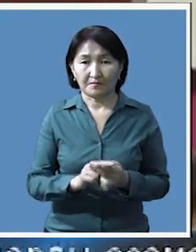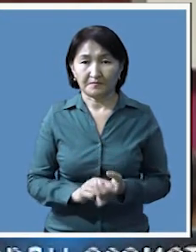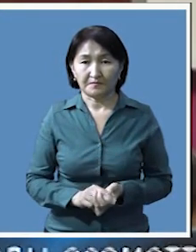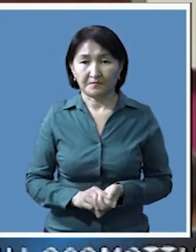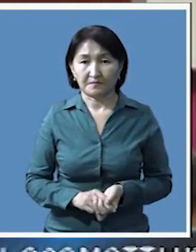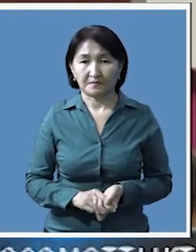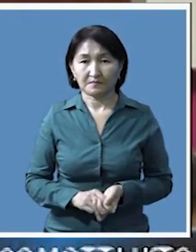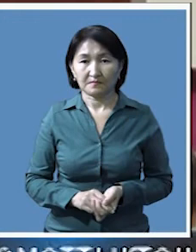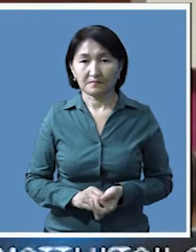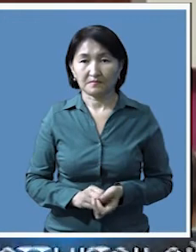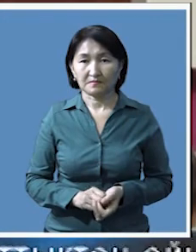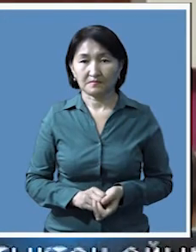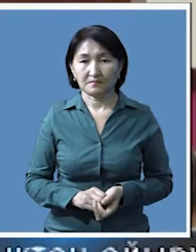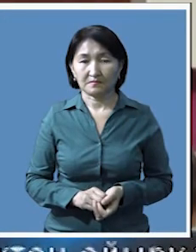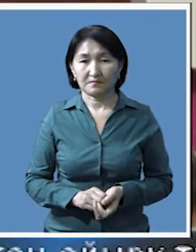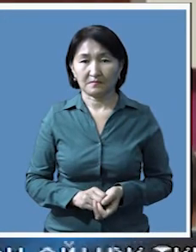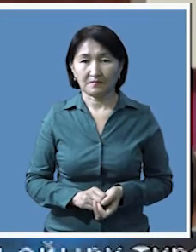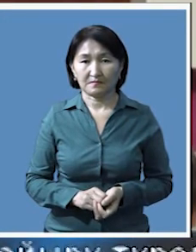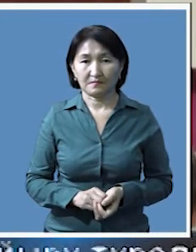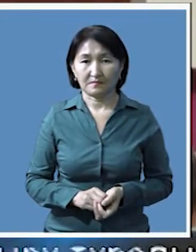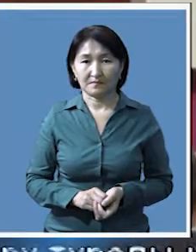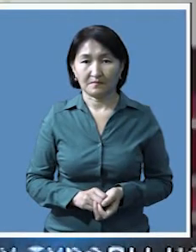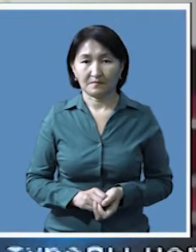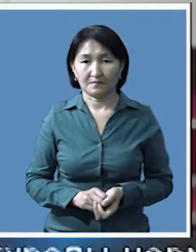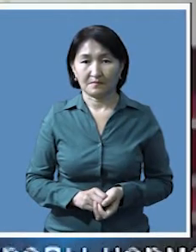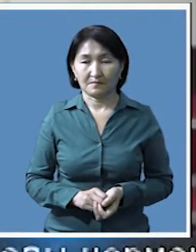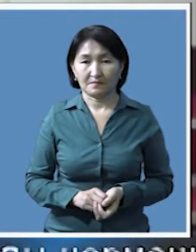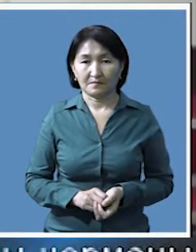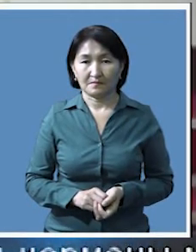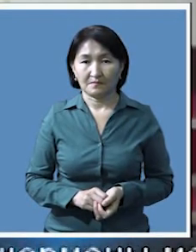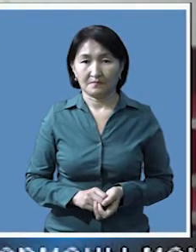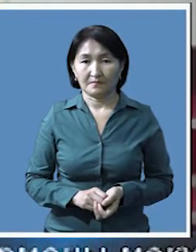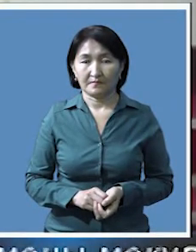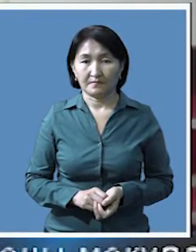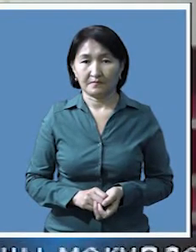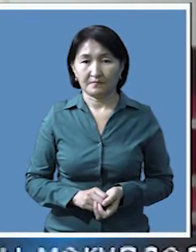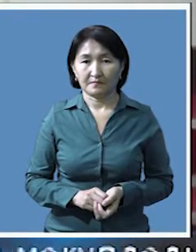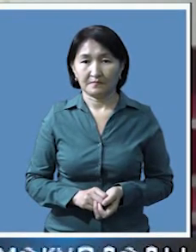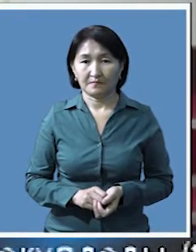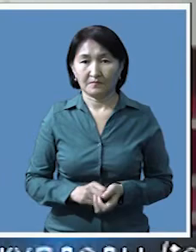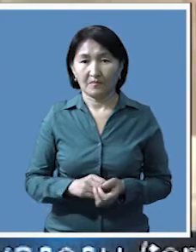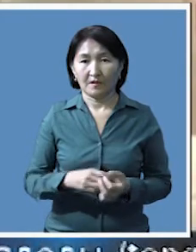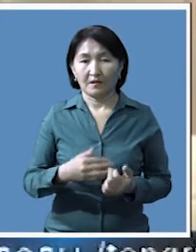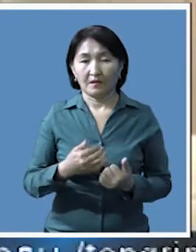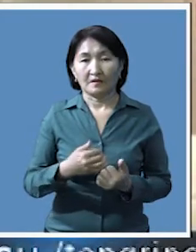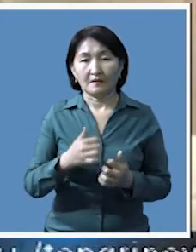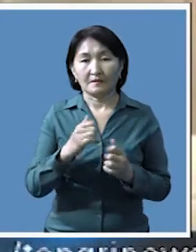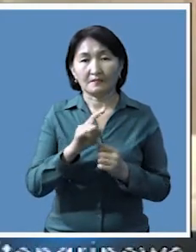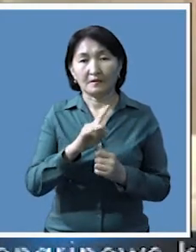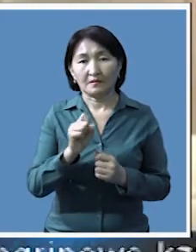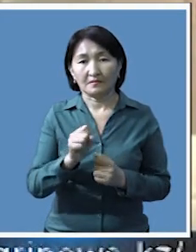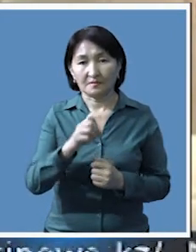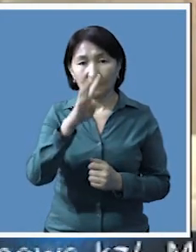еді. Өңір үшін жағымды жаңалықта бар. Бұған дейін біздің облыс басқа аймақтарға тек жылқы етін жеткізсе, енді сиыр